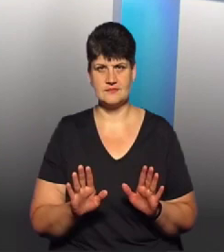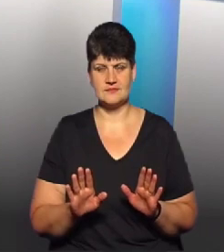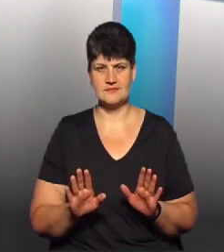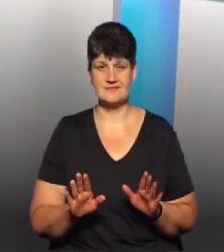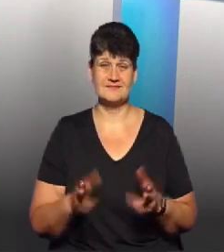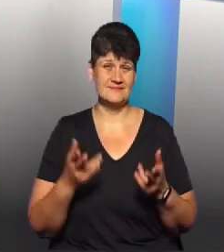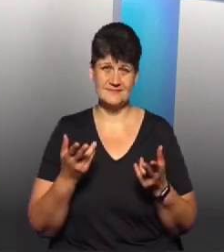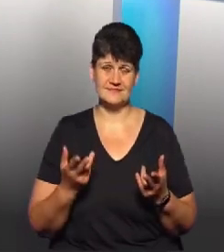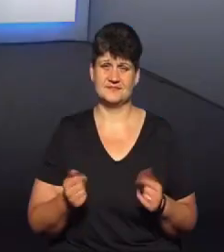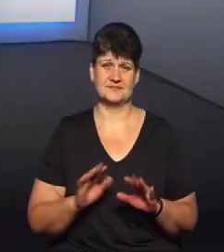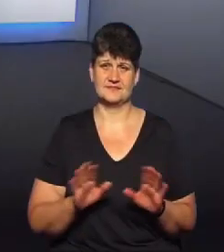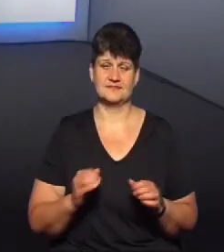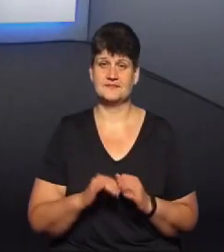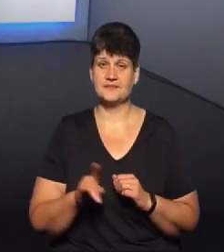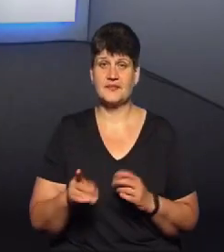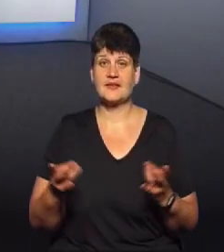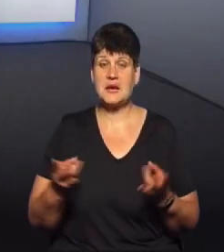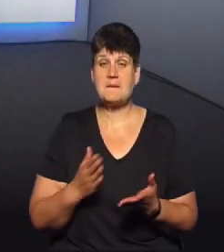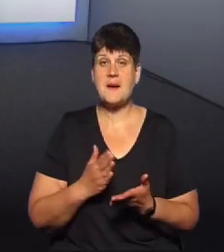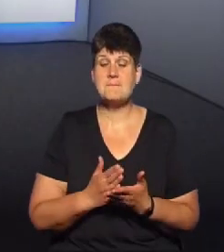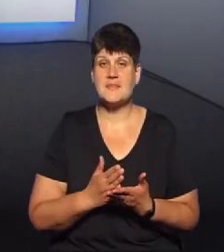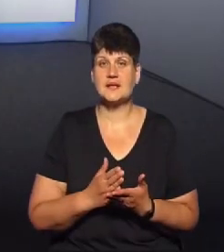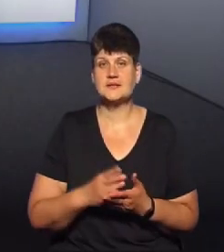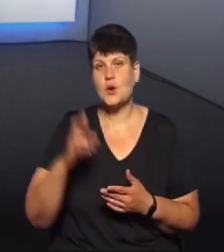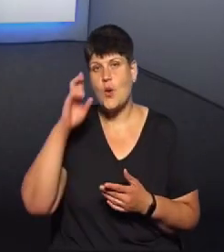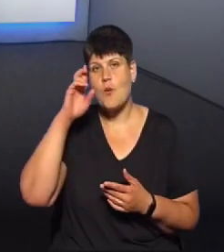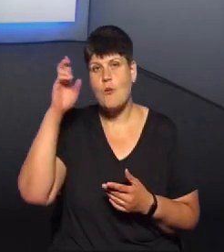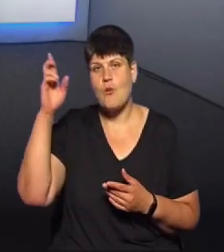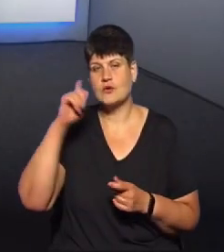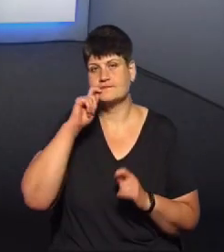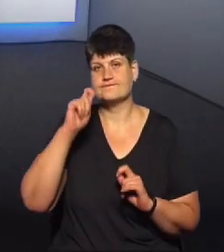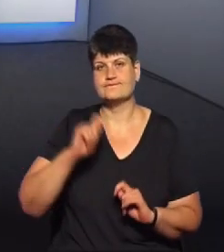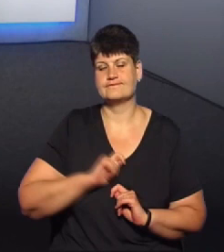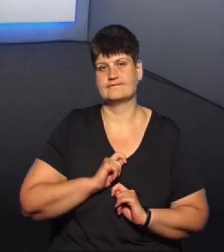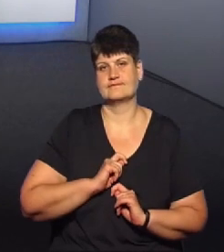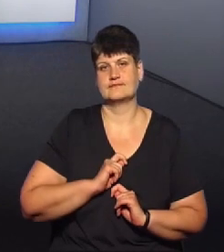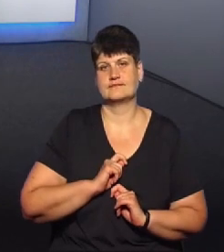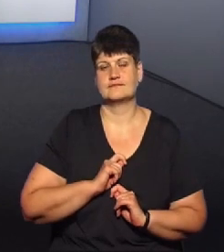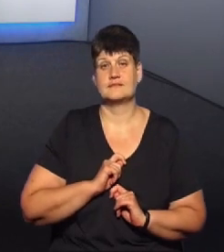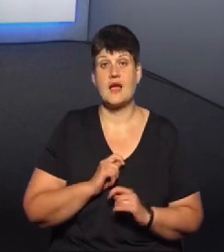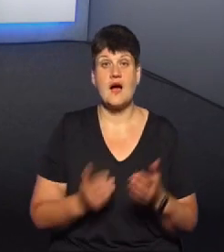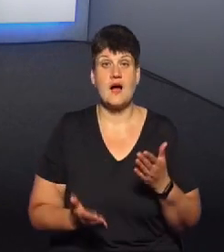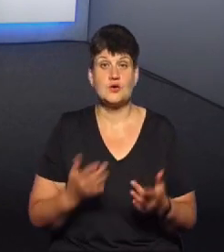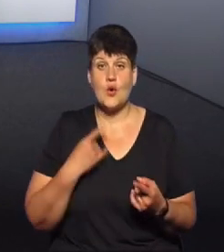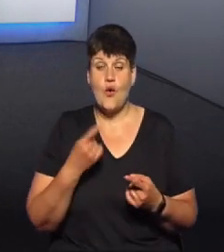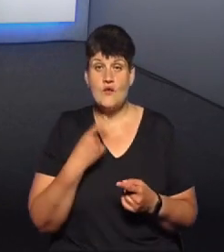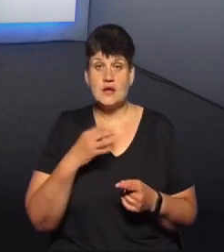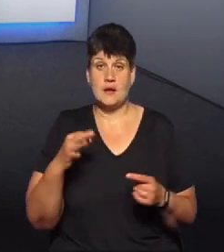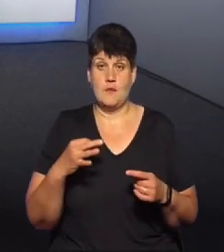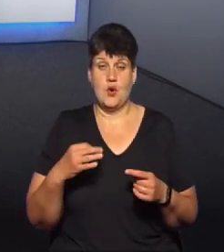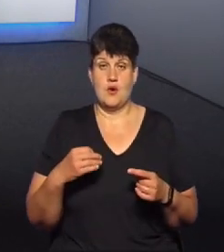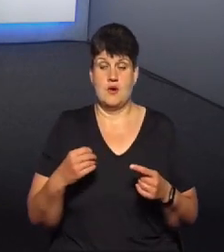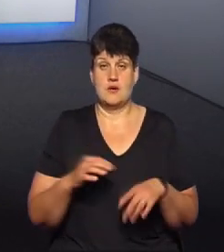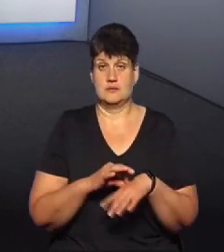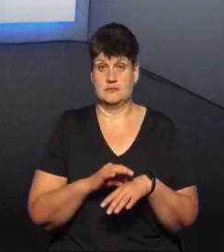звичайно, звичайно. Треба мати якусь божу іскринку, божий дар. А якщо говорити про фізіологічні питання, то